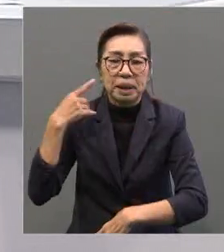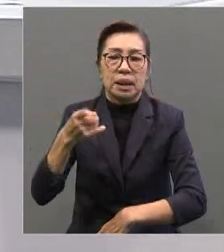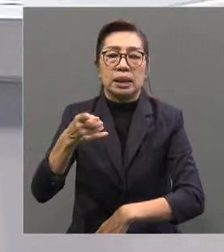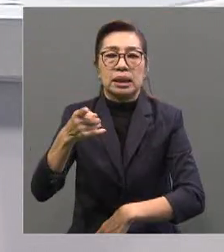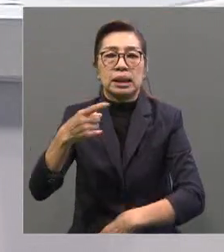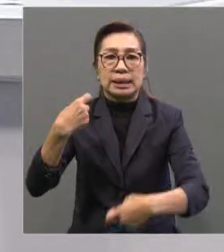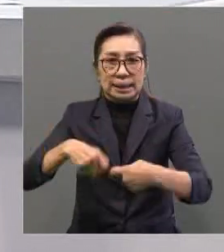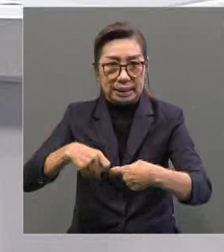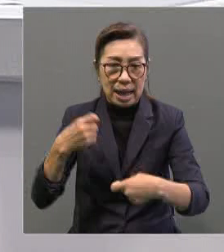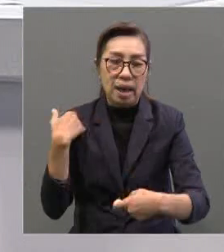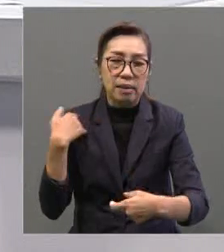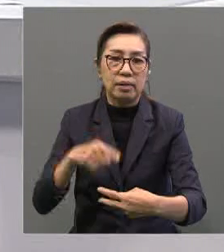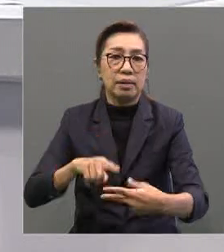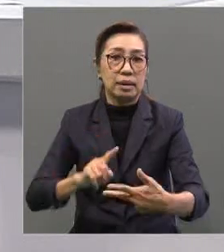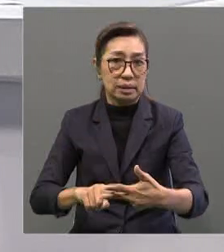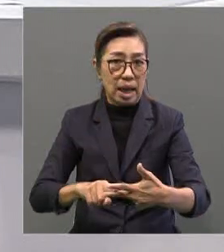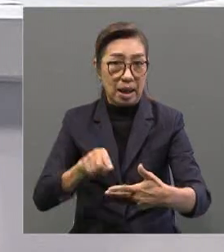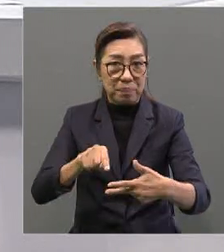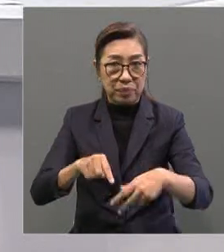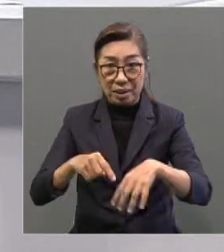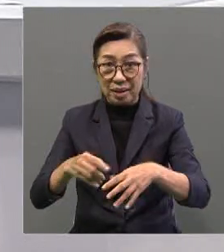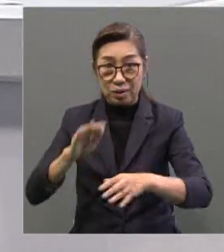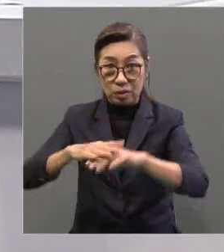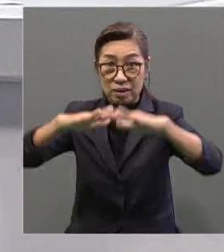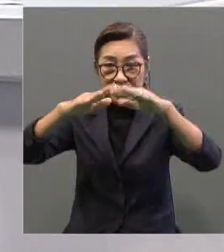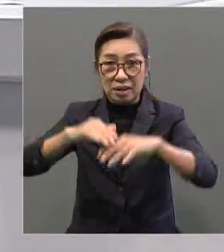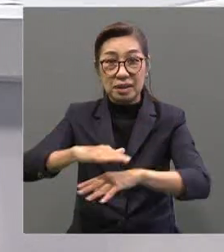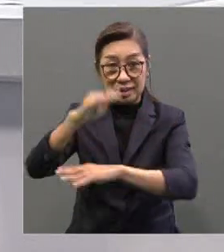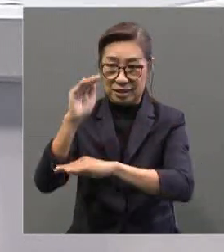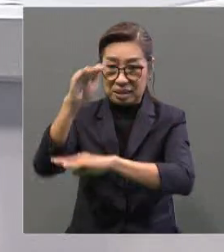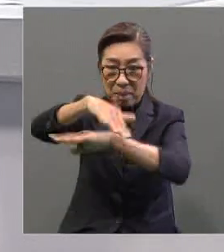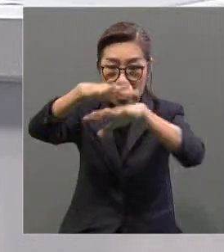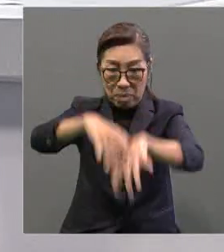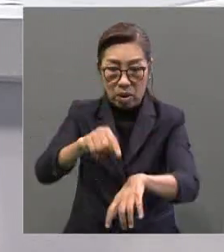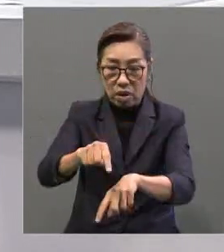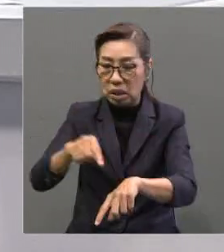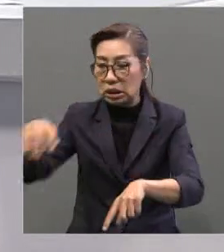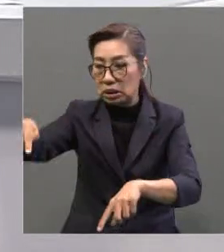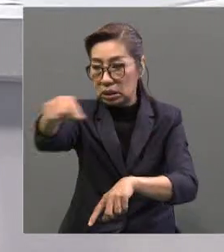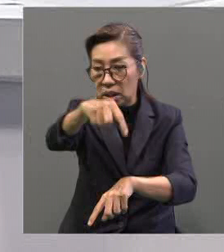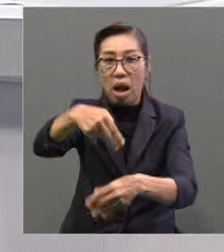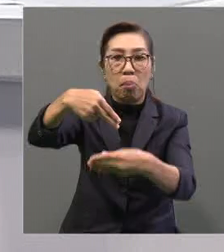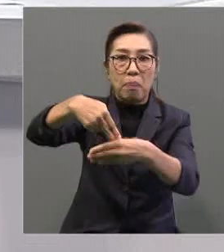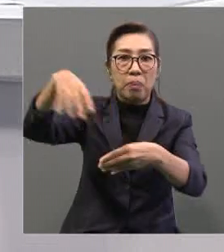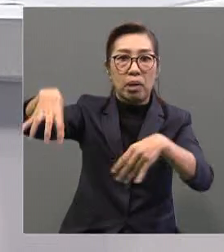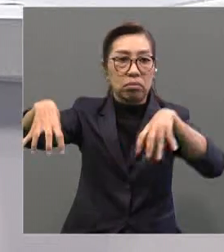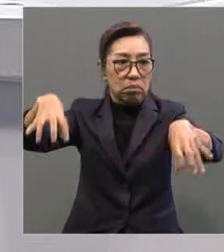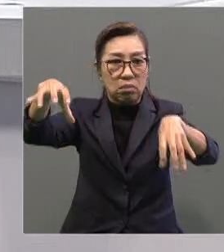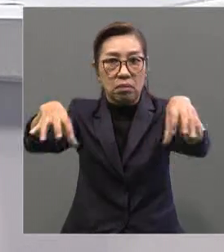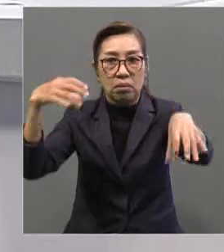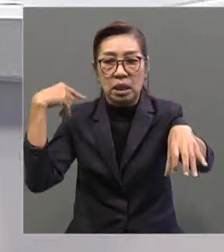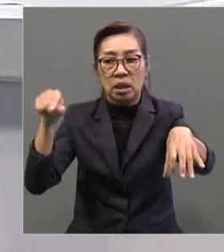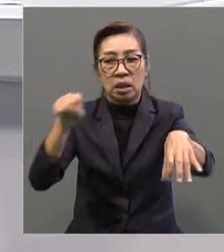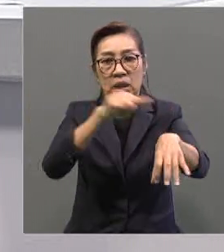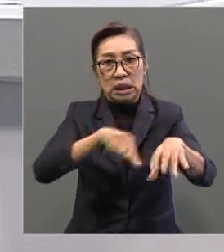ไหร่แล้วนอกจากนี้บริเวณที่อยู่จุดรอบๆที่มันถล่มลงมาเนี่ยมันมีปั๊มน้ำมันอยู่ด้วยหลายปั๊มเขาว่าจุดนี้เป็นจุดส